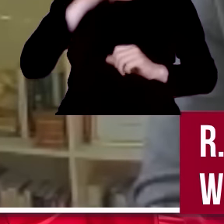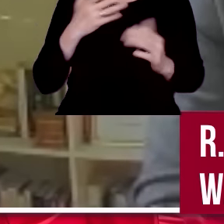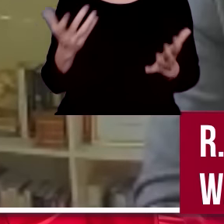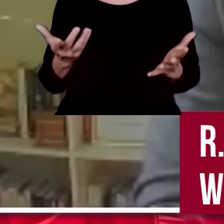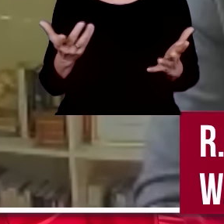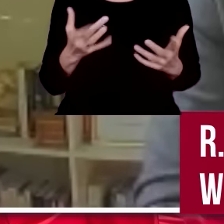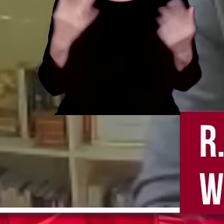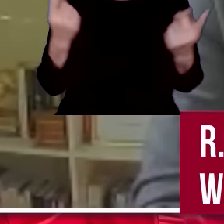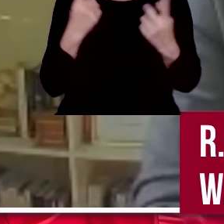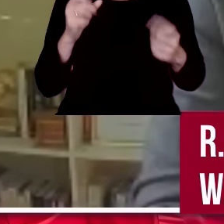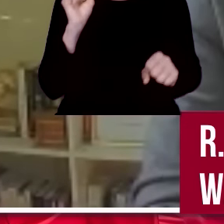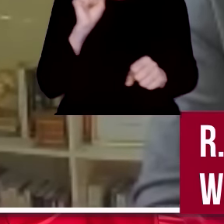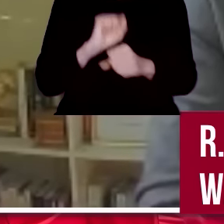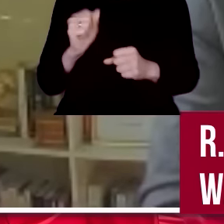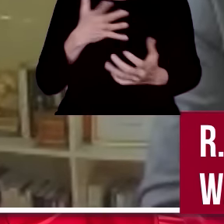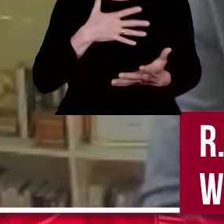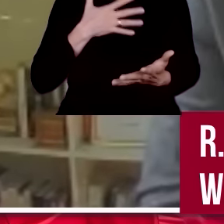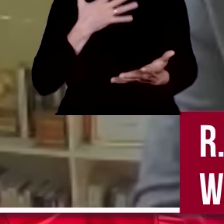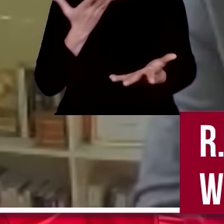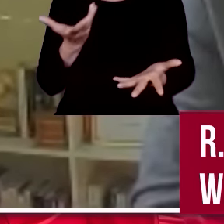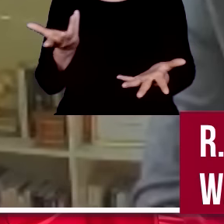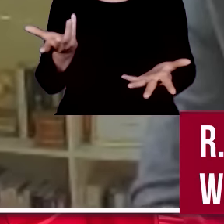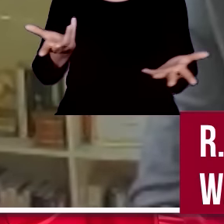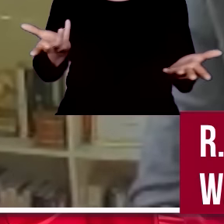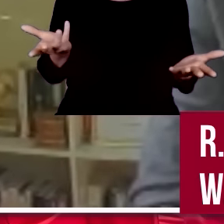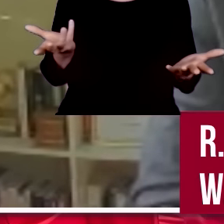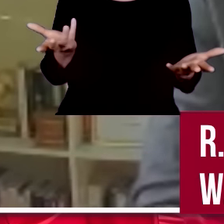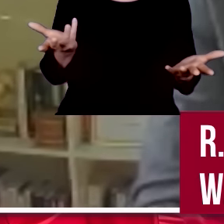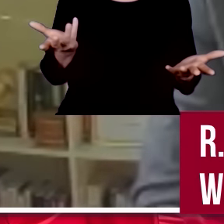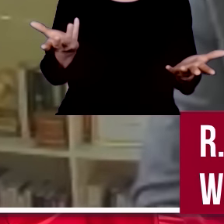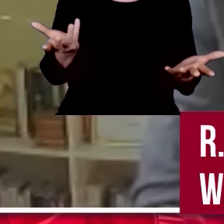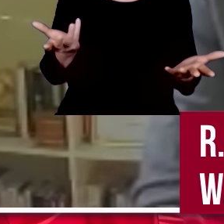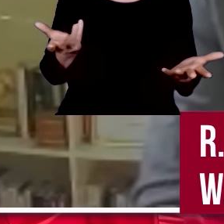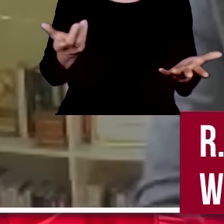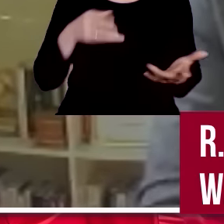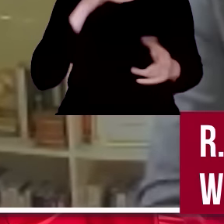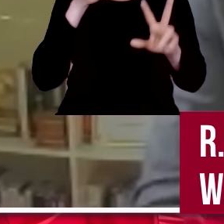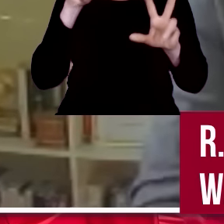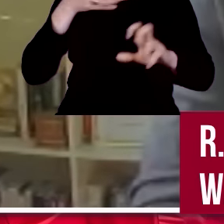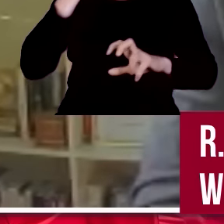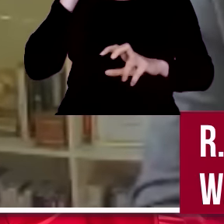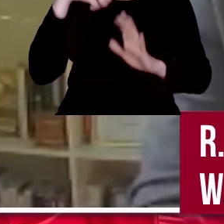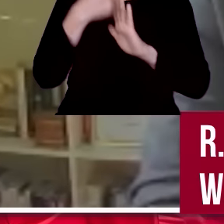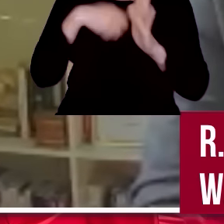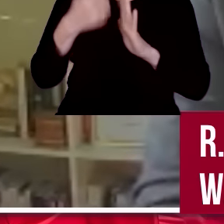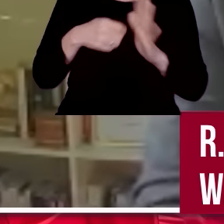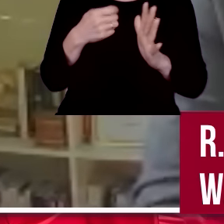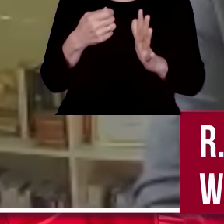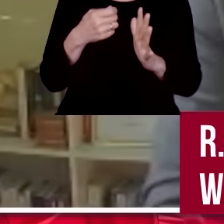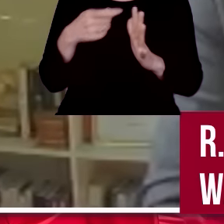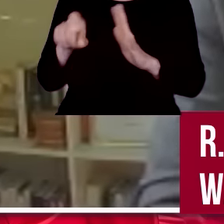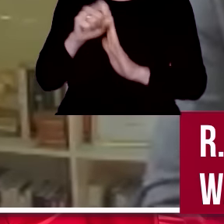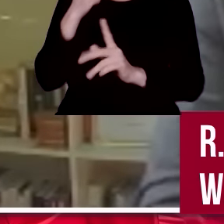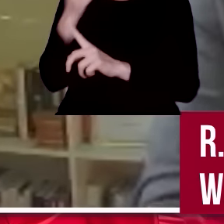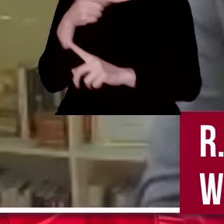sytuacja jest co najmniej dziwna i sformułowanie czeski film to coś bardzo nudnego przy tym co się dzieje w